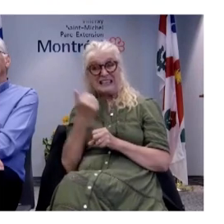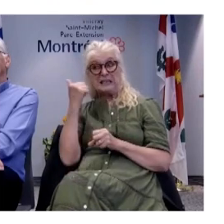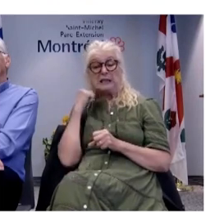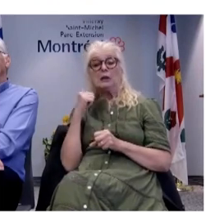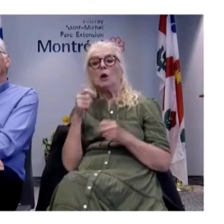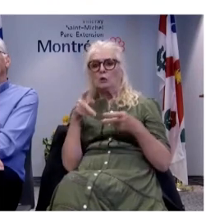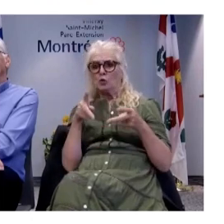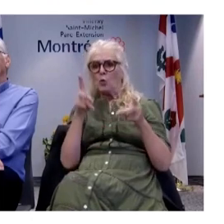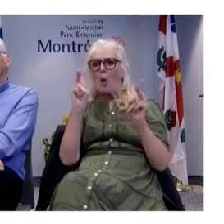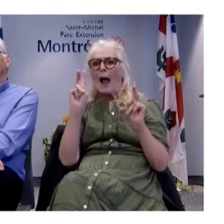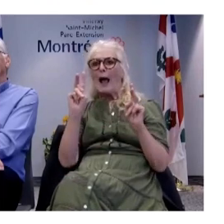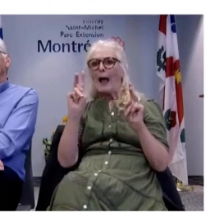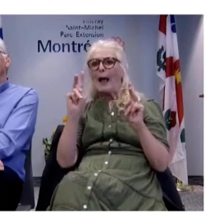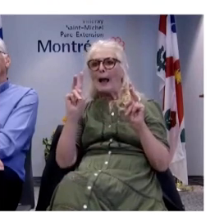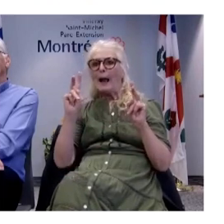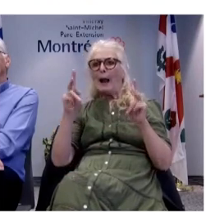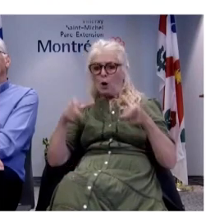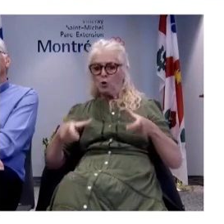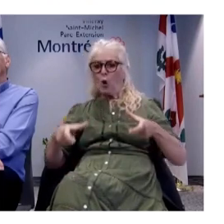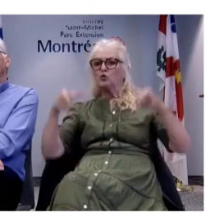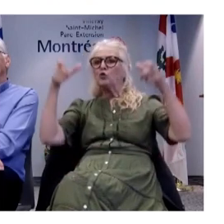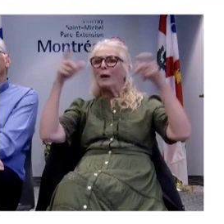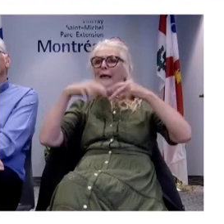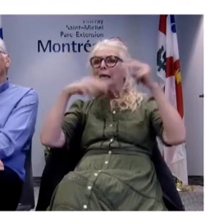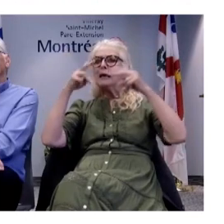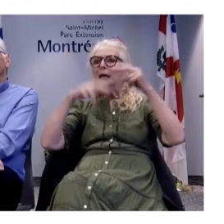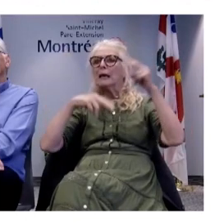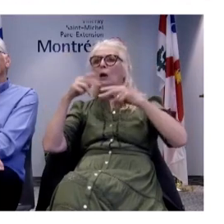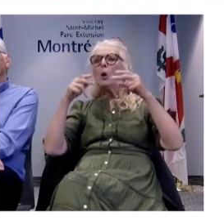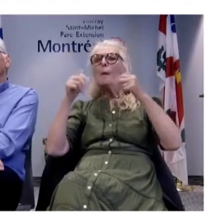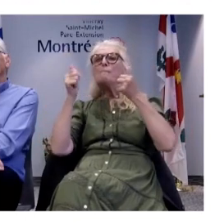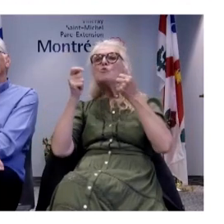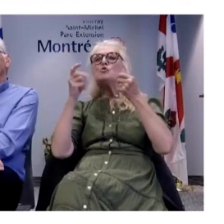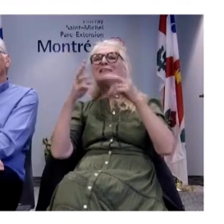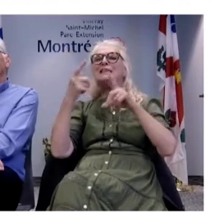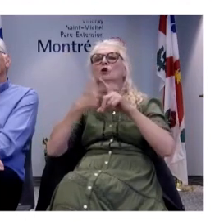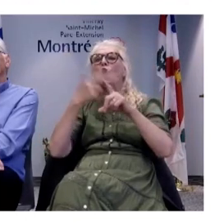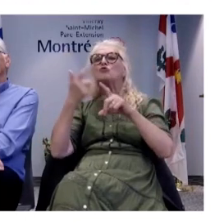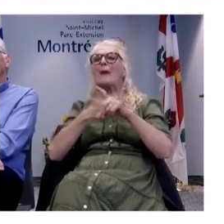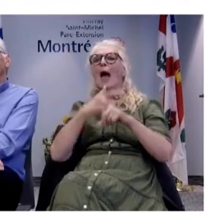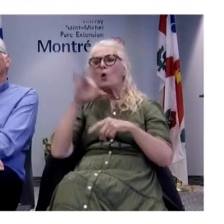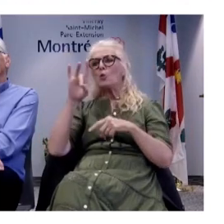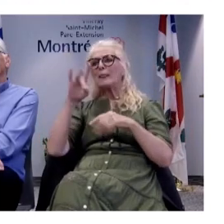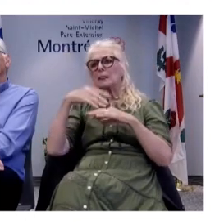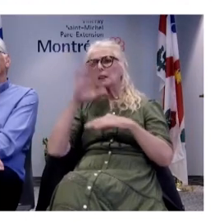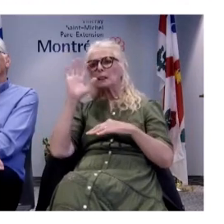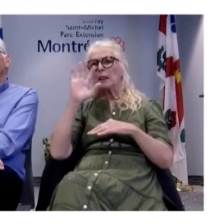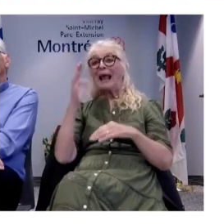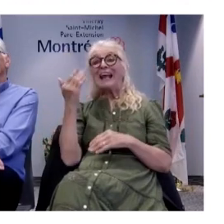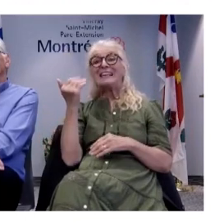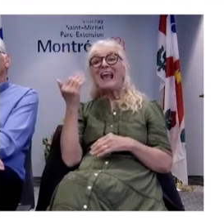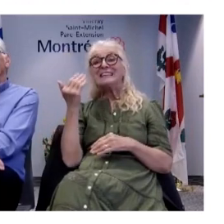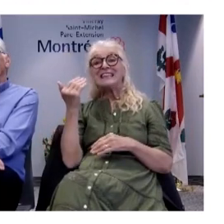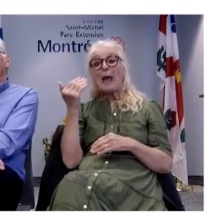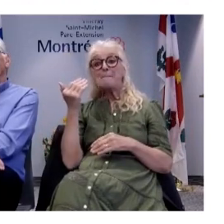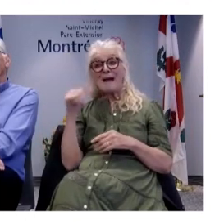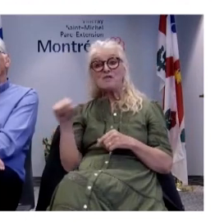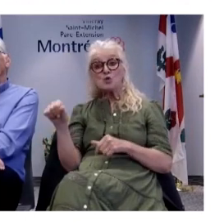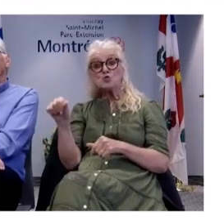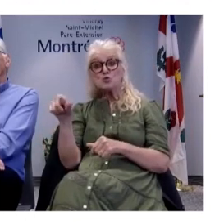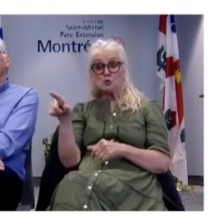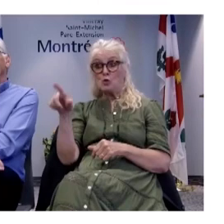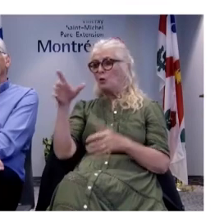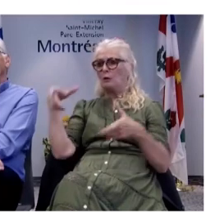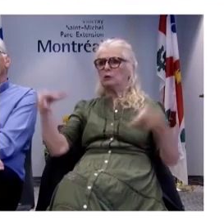immeubles multi 8 logements huit logements c'est plein sur la 15e ce n'est que ça alors 8 logements 8